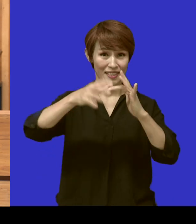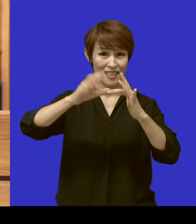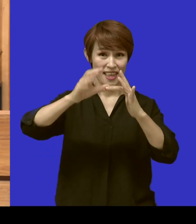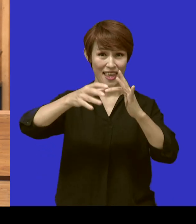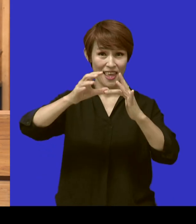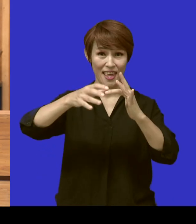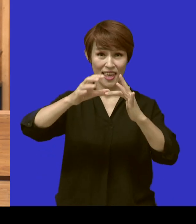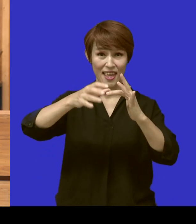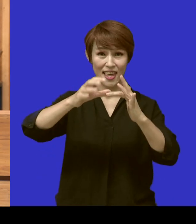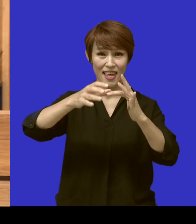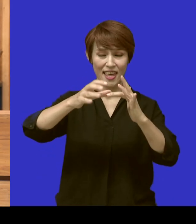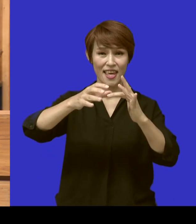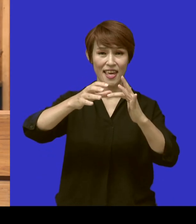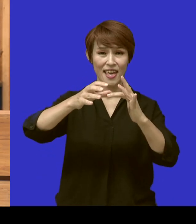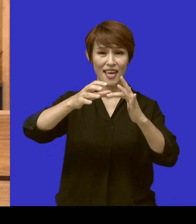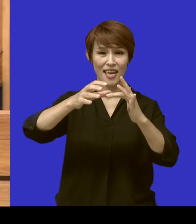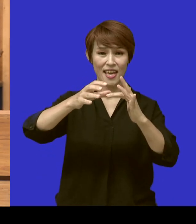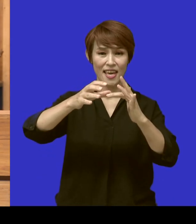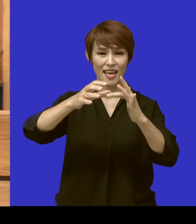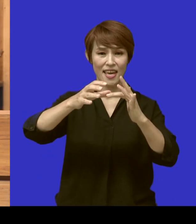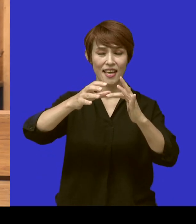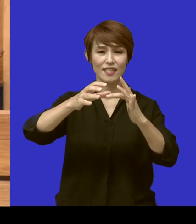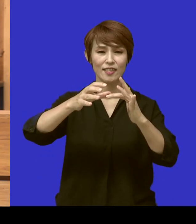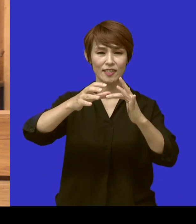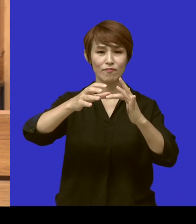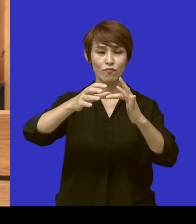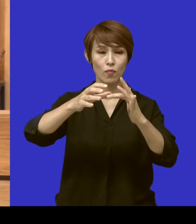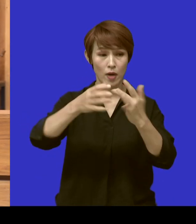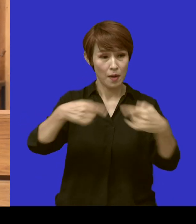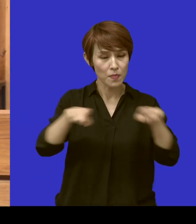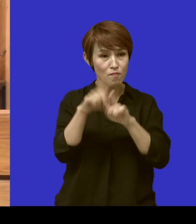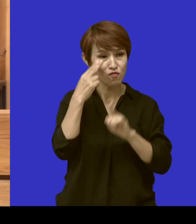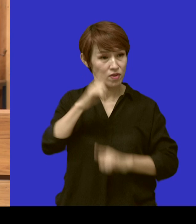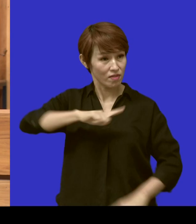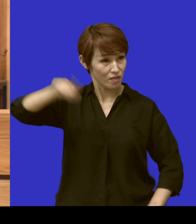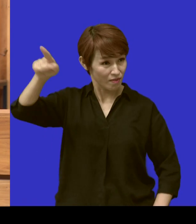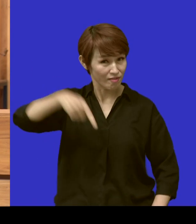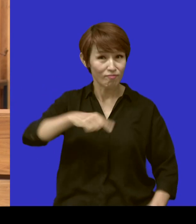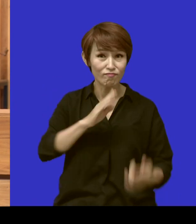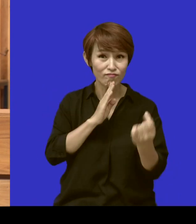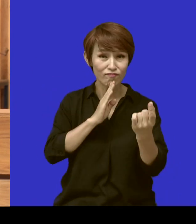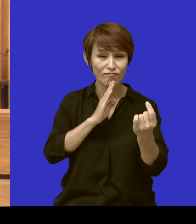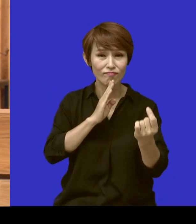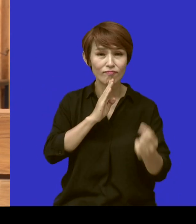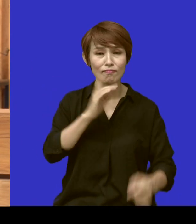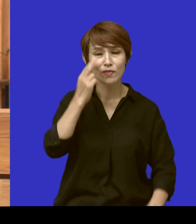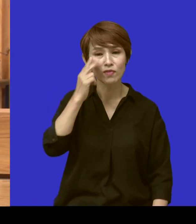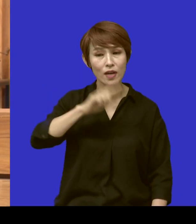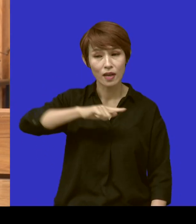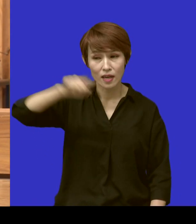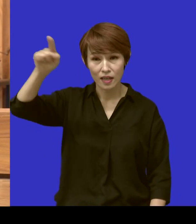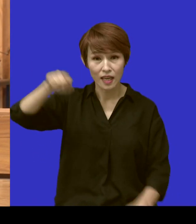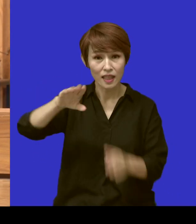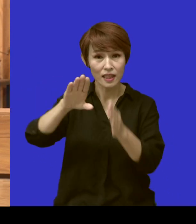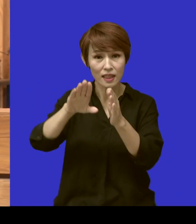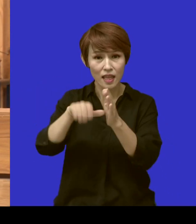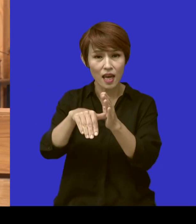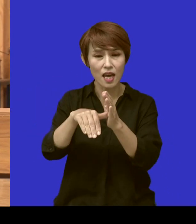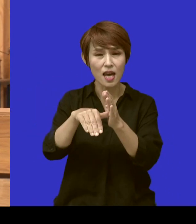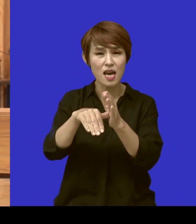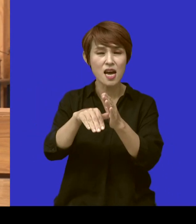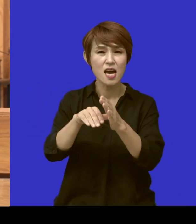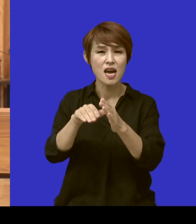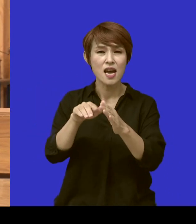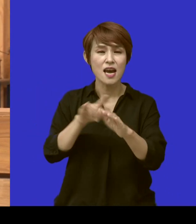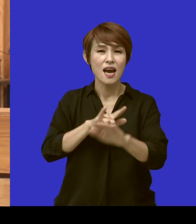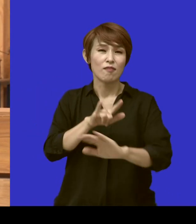손끝으로 여는 세상 함께 미국에도 다녀오셨다고 들었는데 그 다녀오시는 길에 그 장시간의